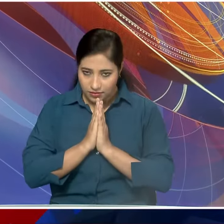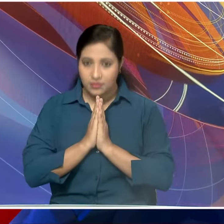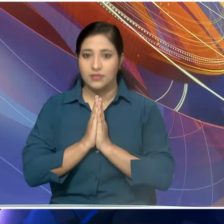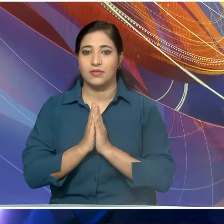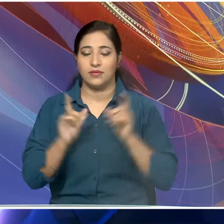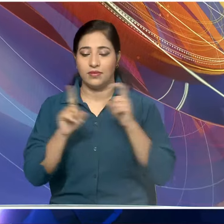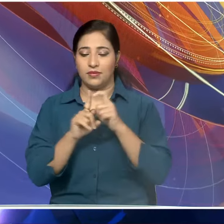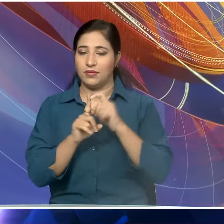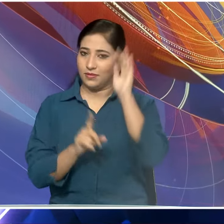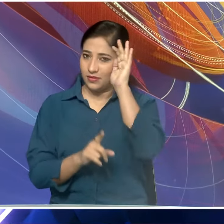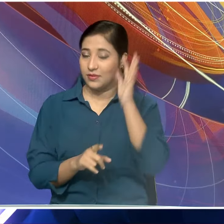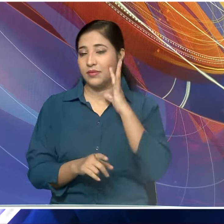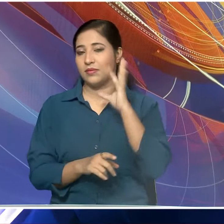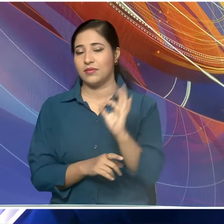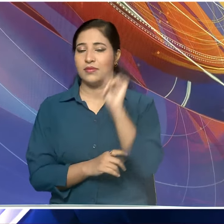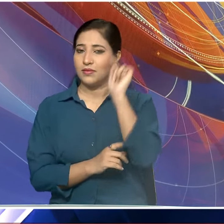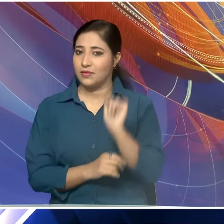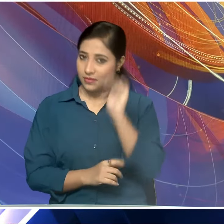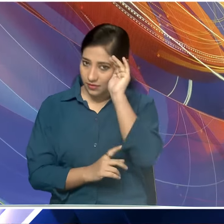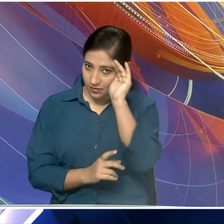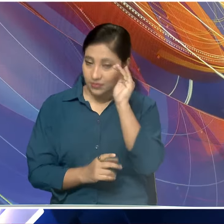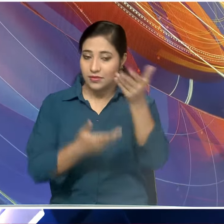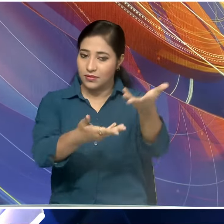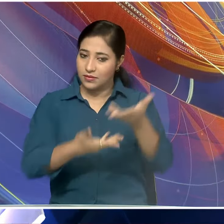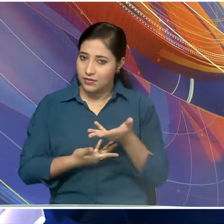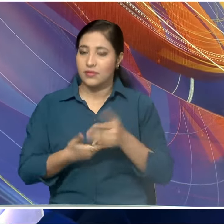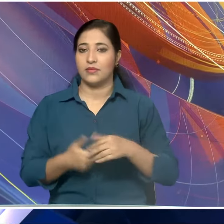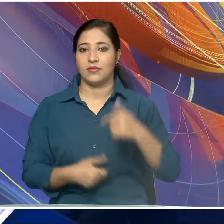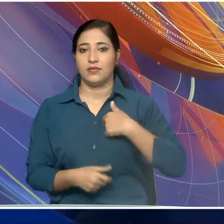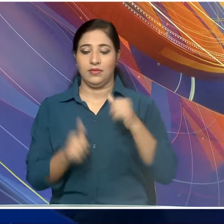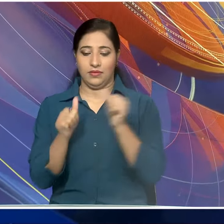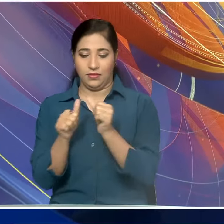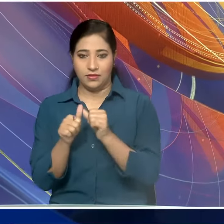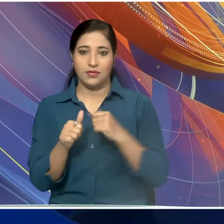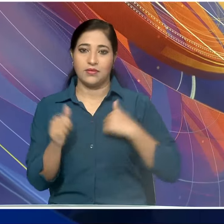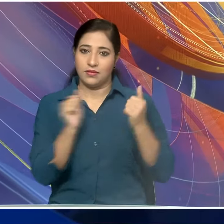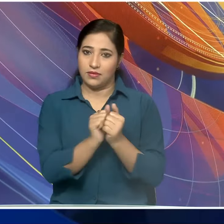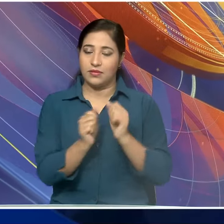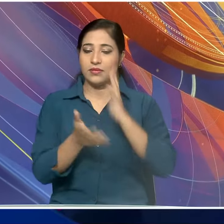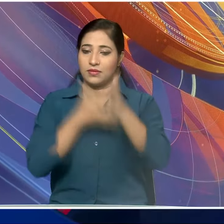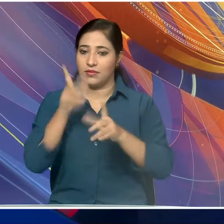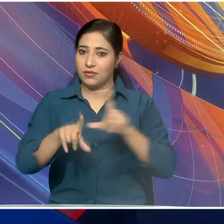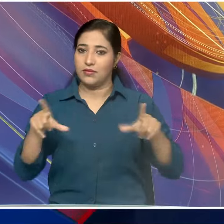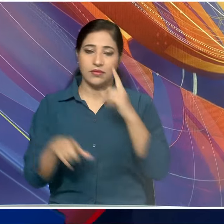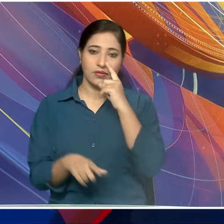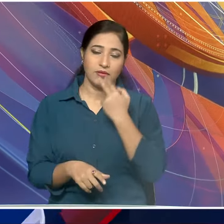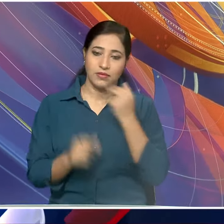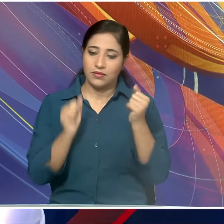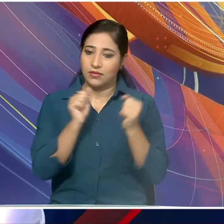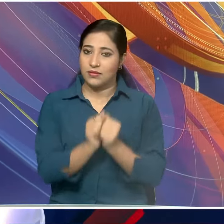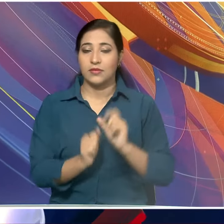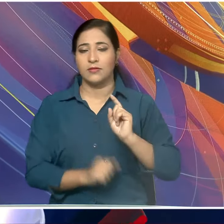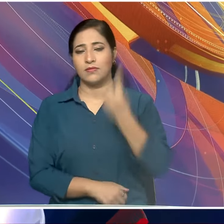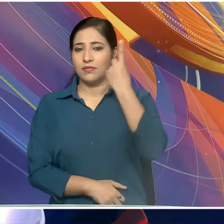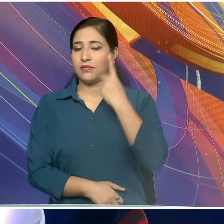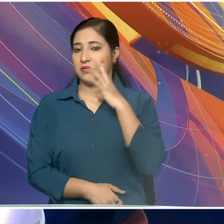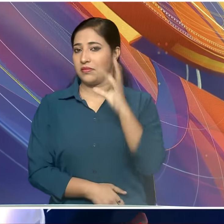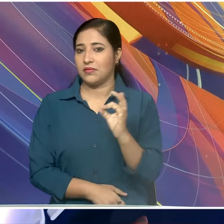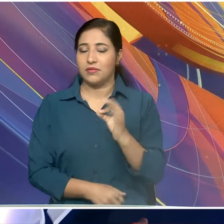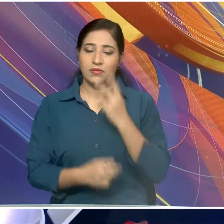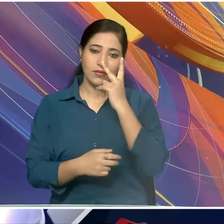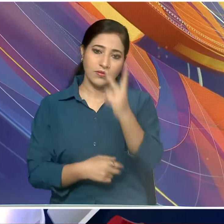नमस्कार, डीडी न्यूज के विशेष समाचार प्रसारण में आप सभी का स्वागत है। मैं हूं आंचल गुलाटी गुंबर, मेरे साथ है मेरी सहयोगी बीना। तो आइए सबसे पहले